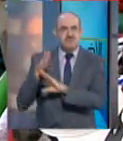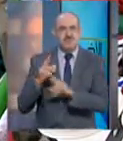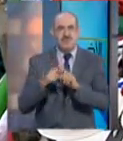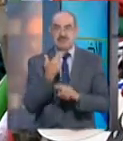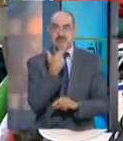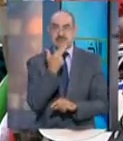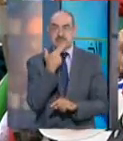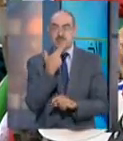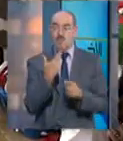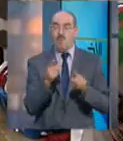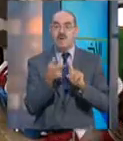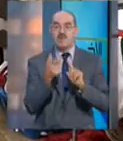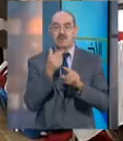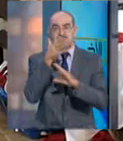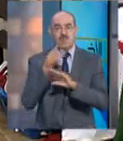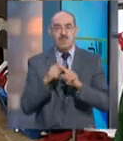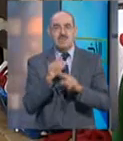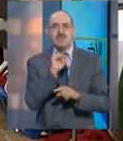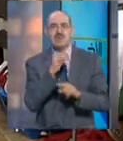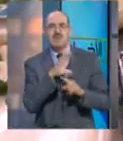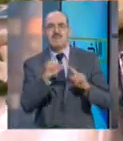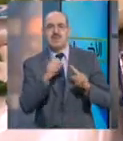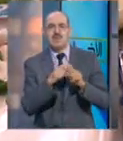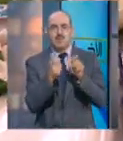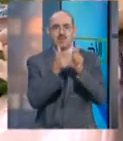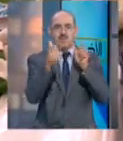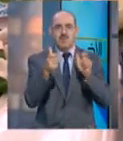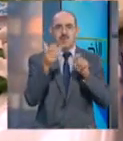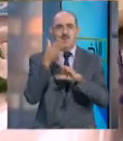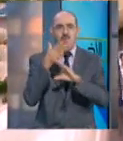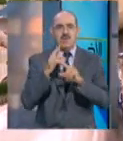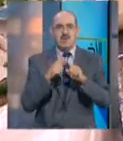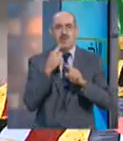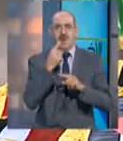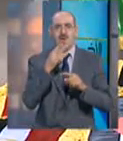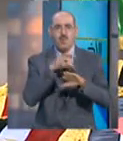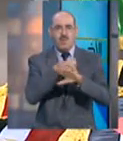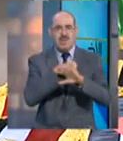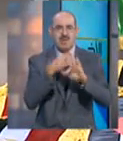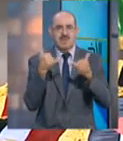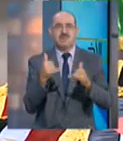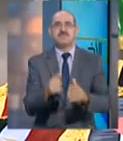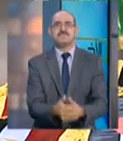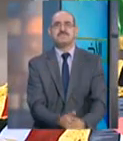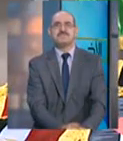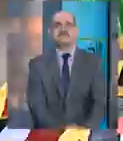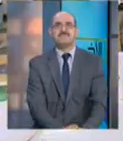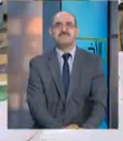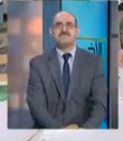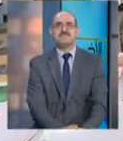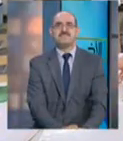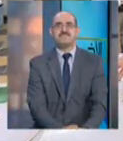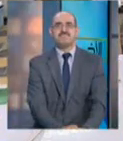الجودة العالية يتم من طرف مؤسسة الرفاهية الحضارية لولاية الجزائر.